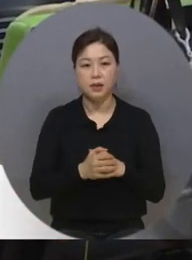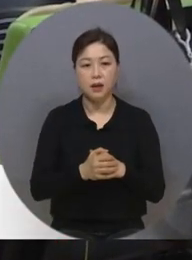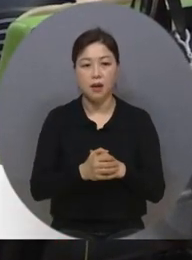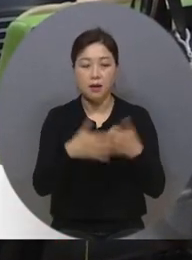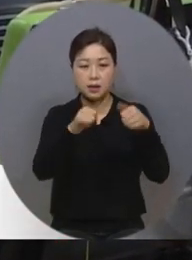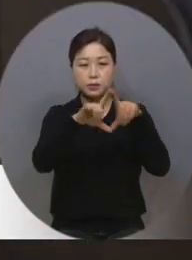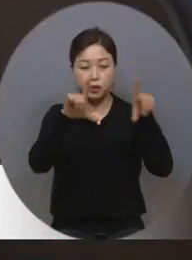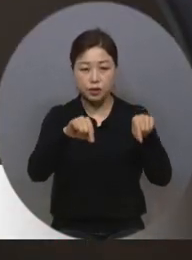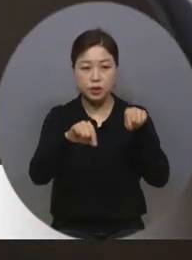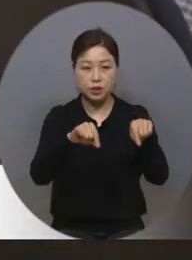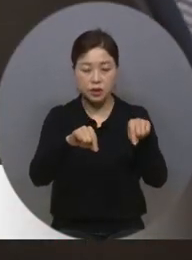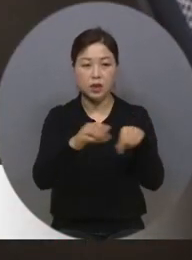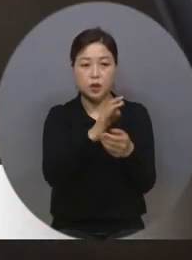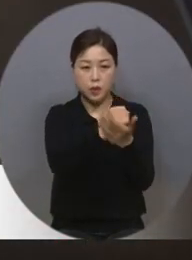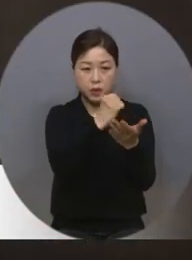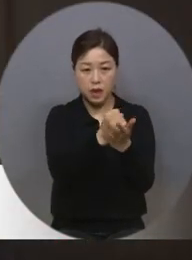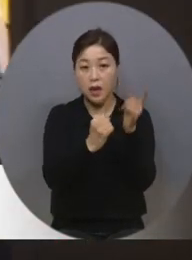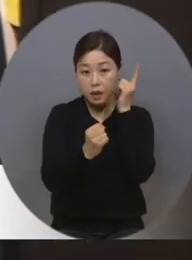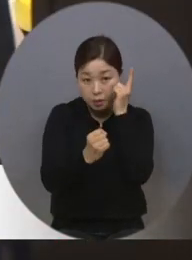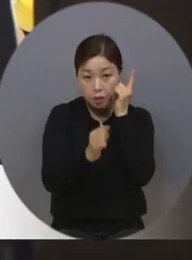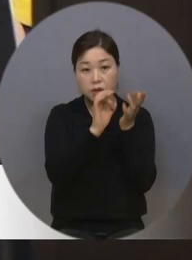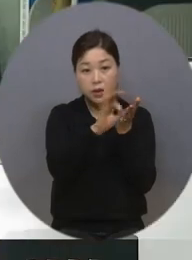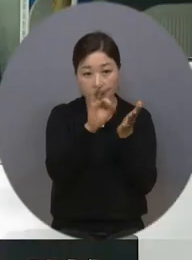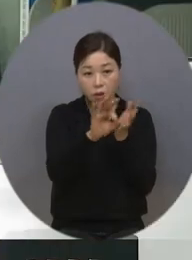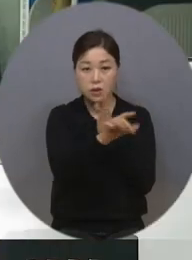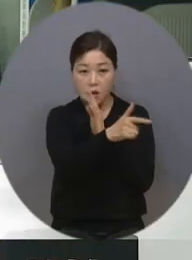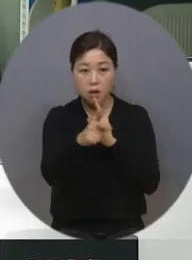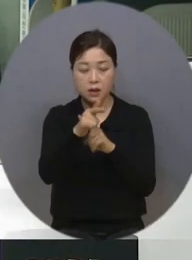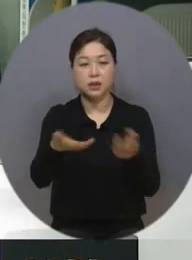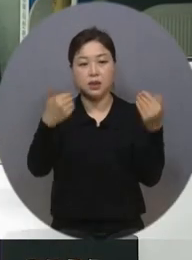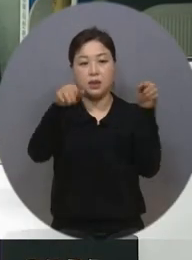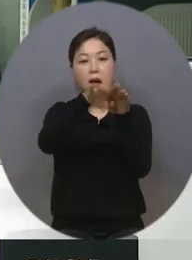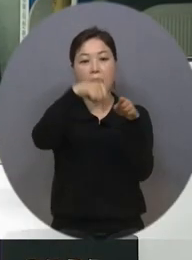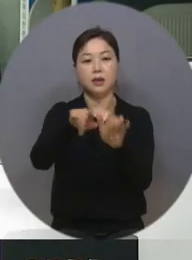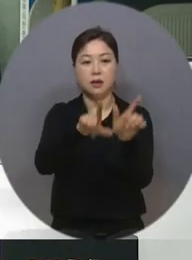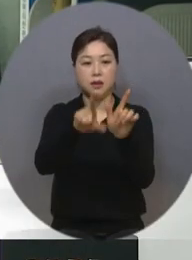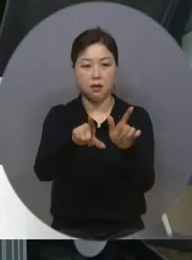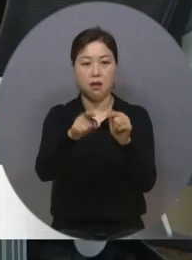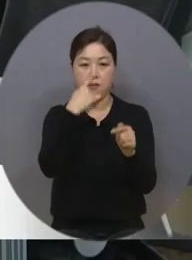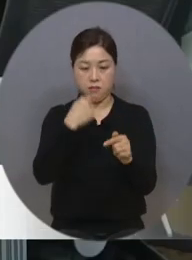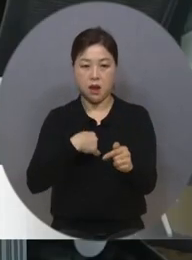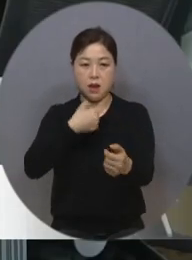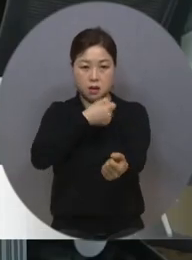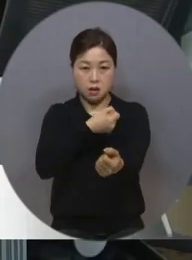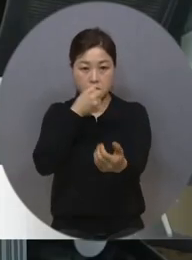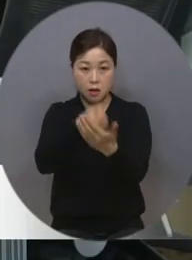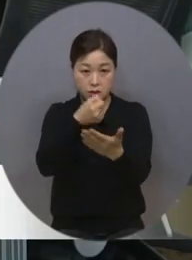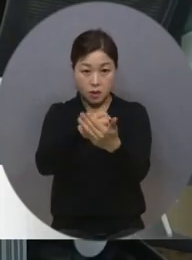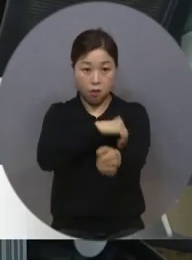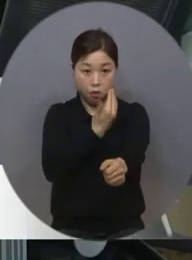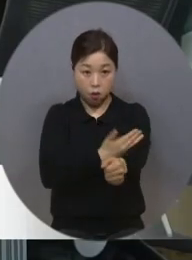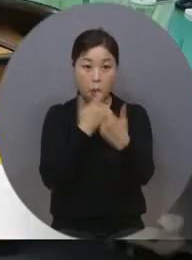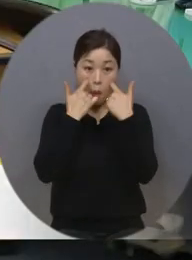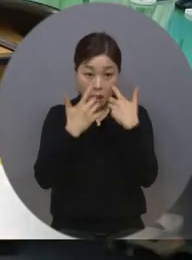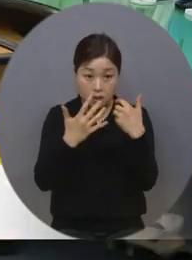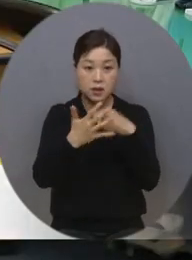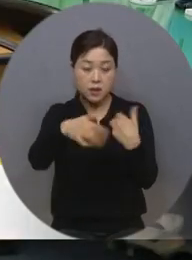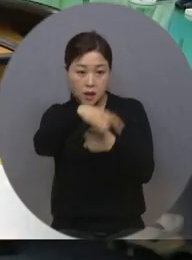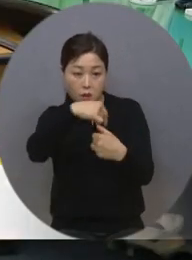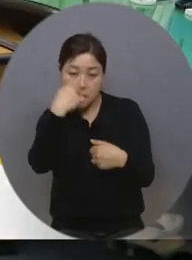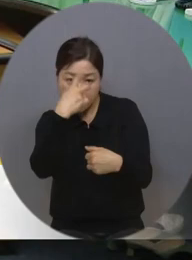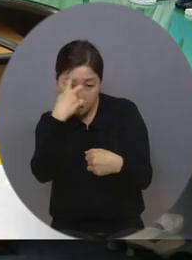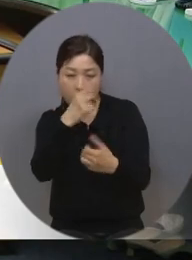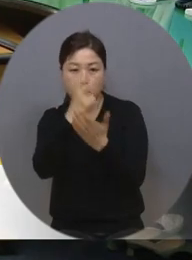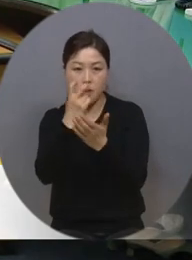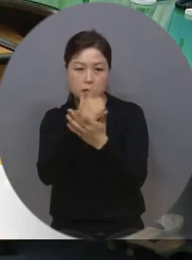본인관리와 휴대전화 소지 사용 등 시설 생활인의 자기 결 정권 보장 현황 점검 등과 관련한 정책을